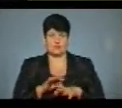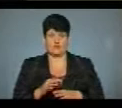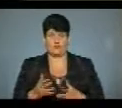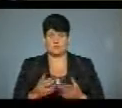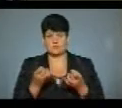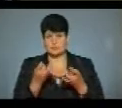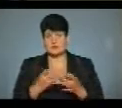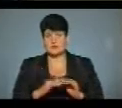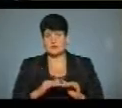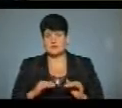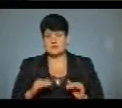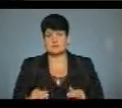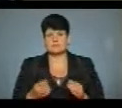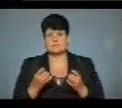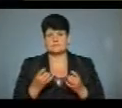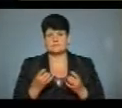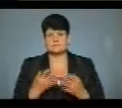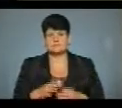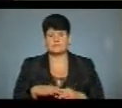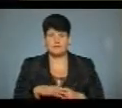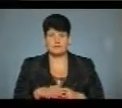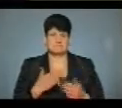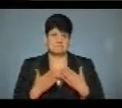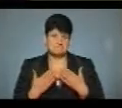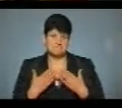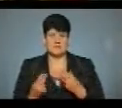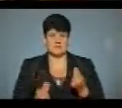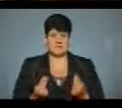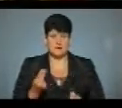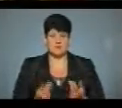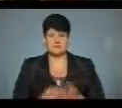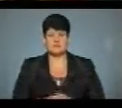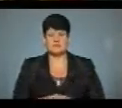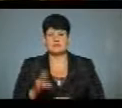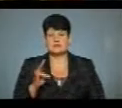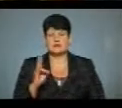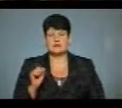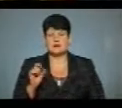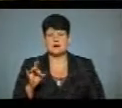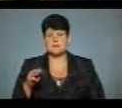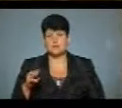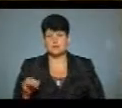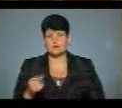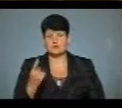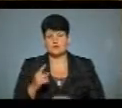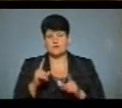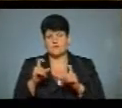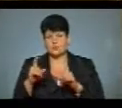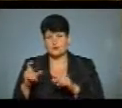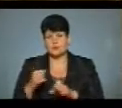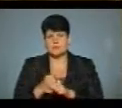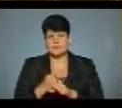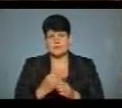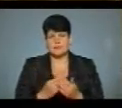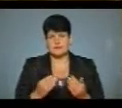звичайними дітками в звичайному середовищі. Вони гарно йдуть на контакт, вони граються. Наталія Карп'юк – одна із 2 фотографів, що працювали над